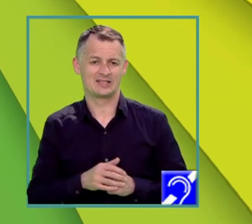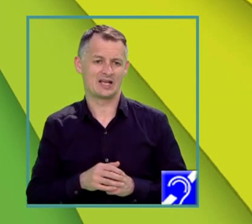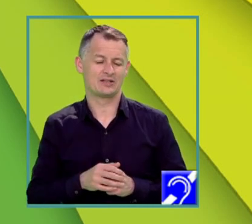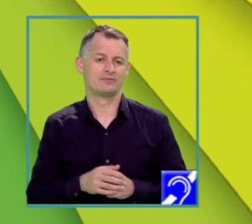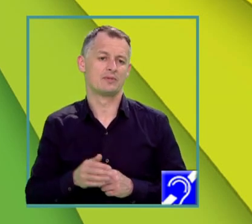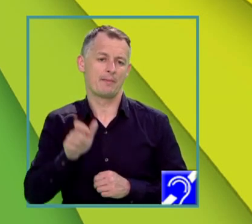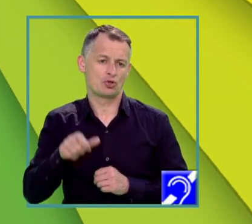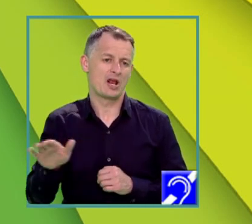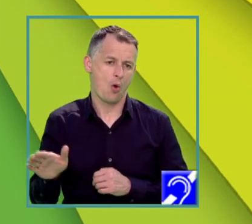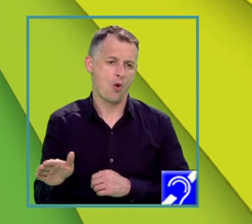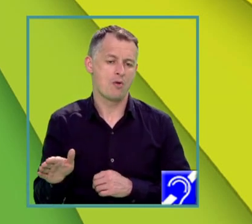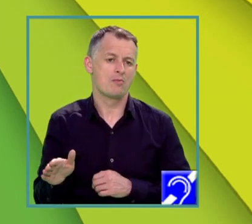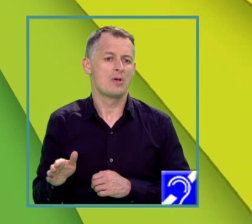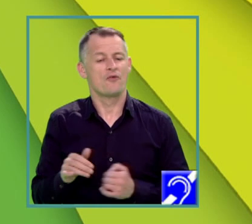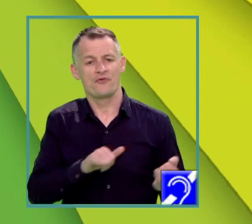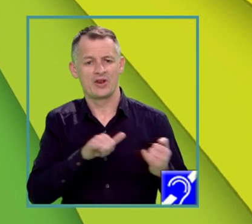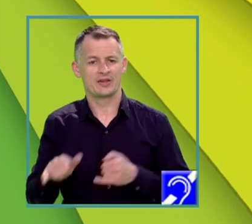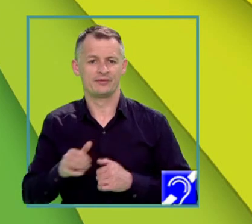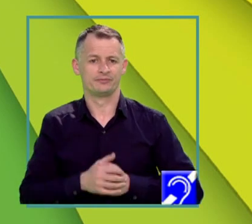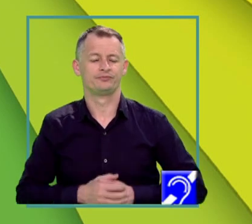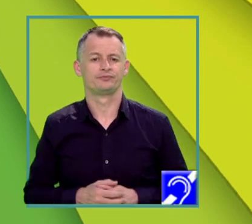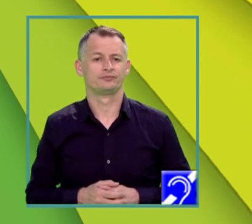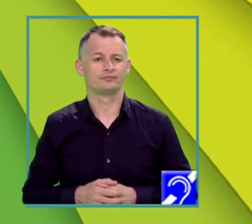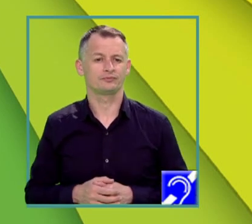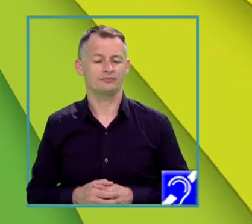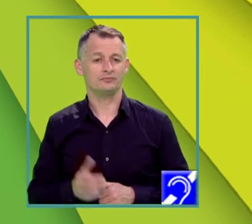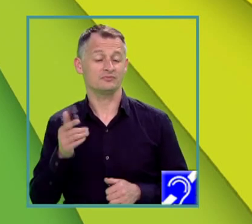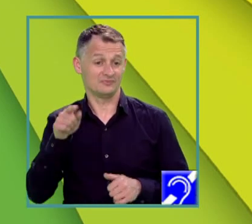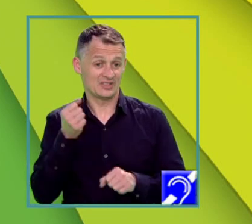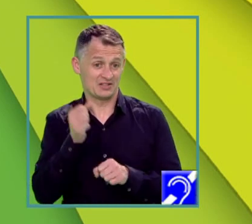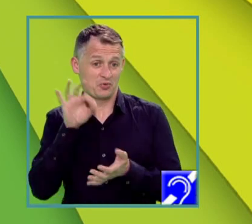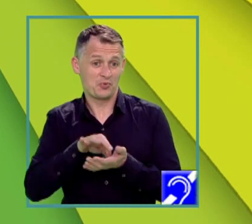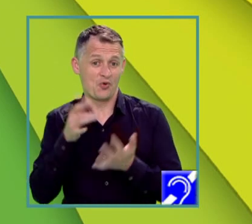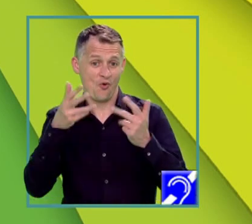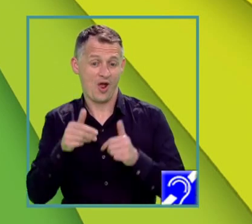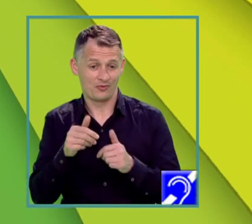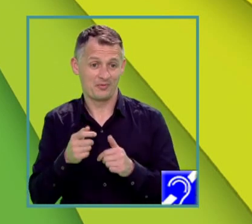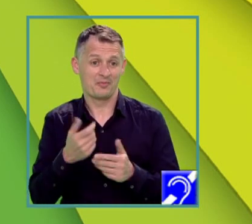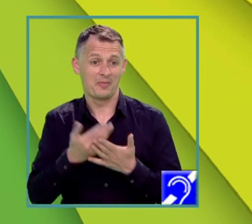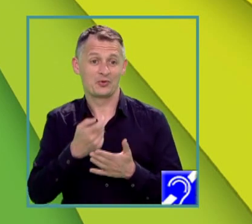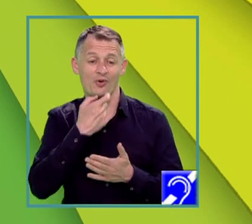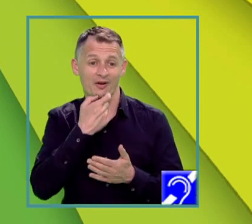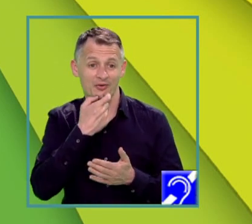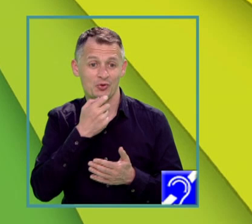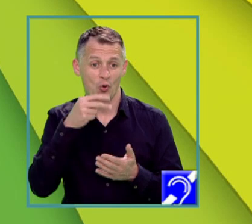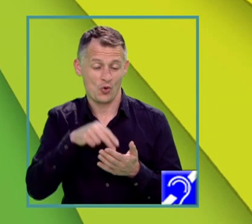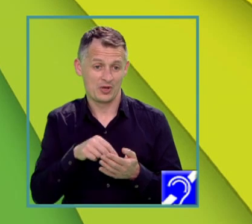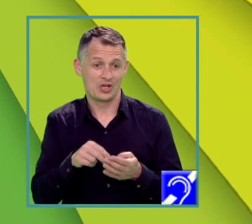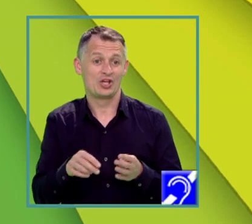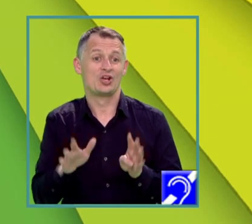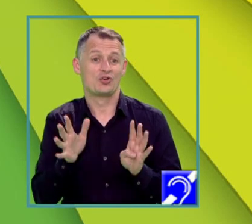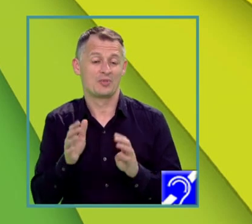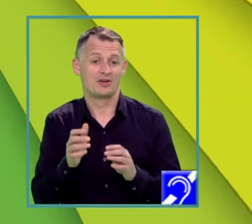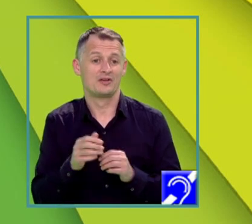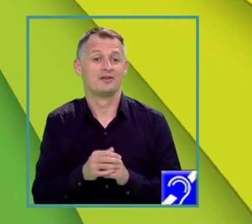o formulă să spunem așa Să se calculeze Așadar pentru anul 2019 bilanțul migratoriu